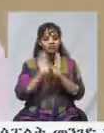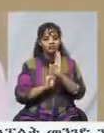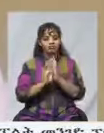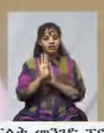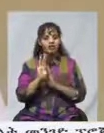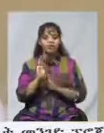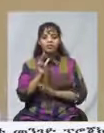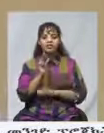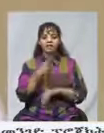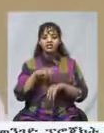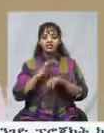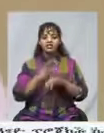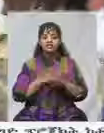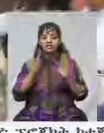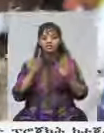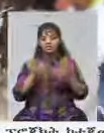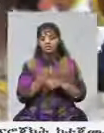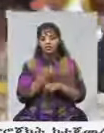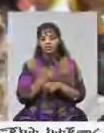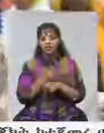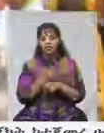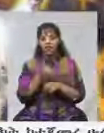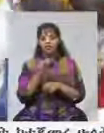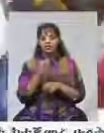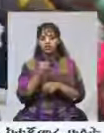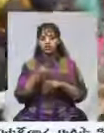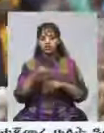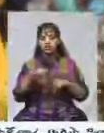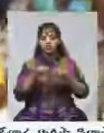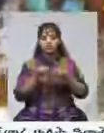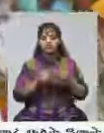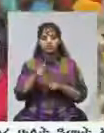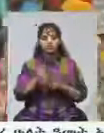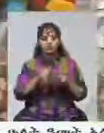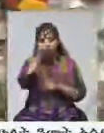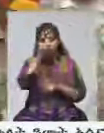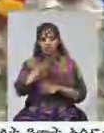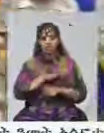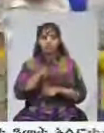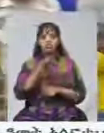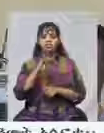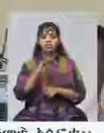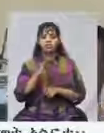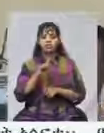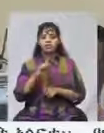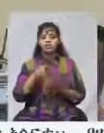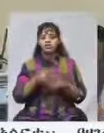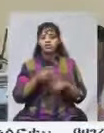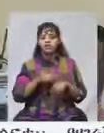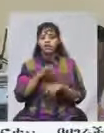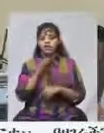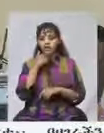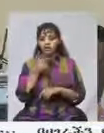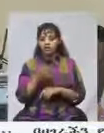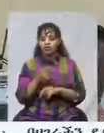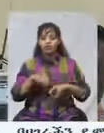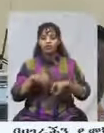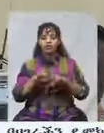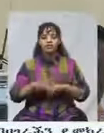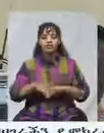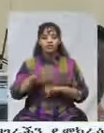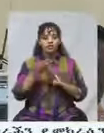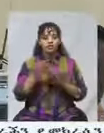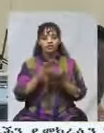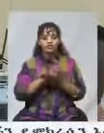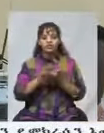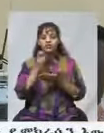ፓርቲያችን በትኩረት ይሰራል። የአልቾ ወሪሮ ወረዳ ዋና አስተዳዳሪ አቶ ሸምሴ ኑሬ በዚሁ ጊዜ እንዳሉት በወረዳው ከፍተኛ የሆነ